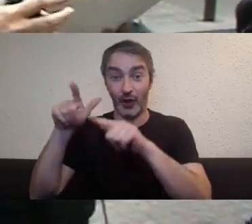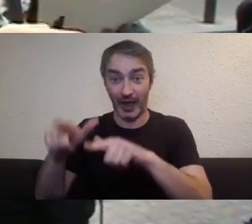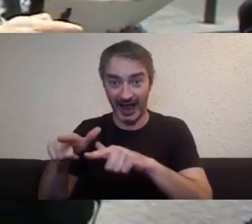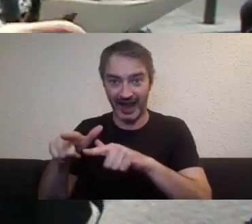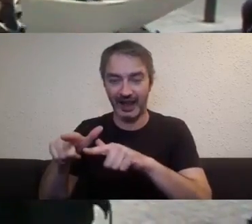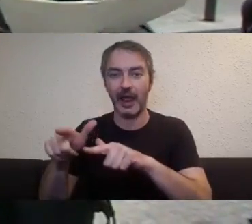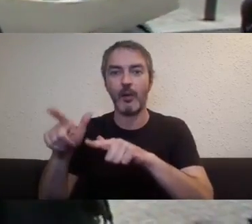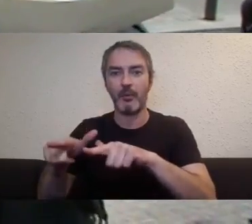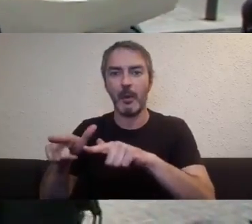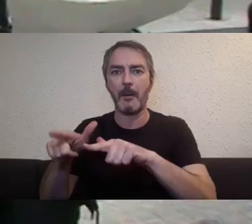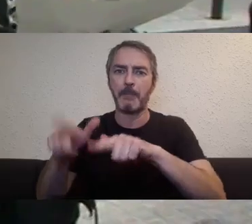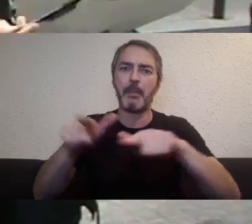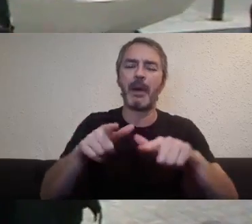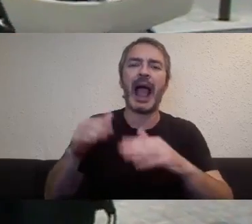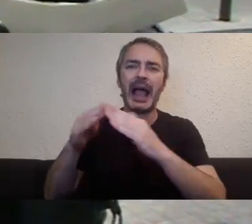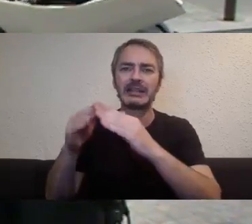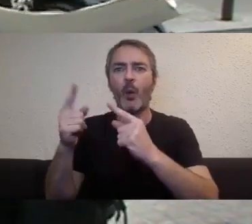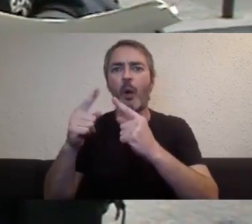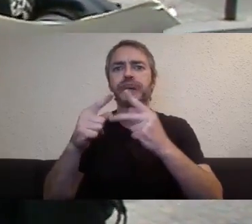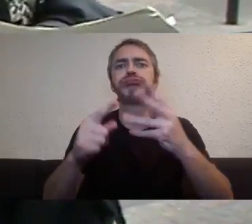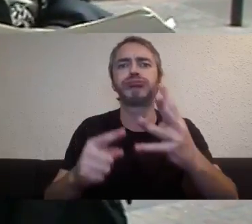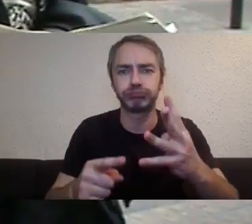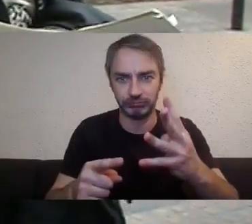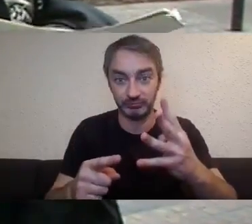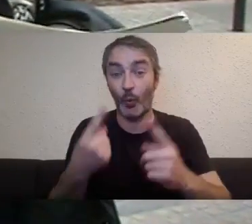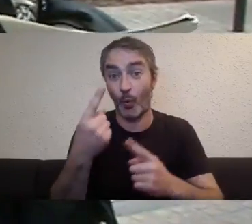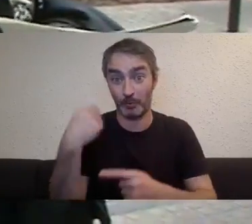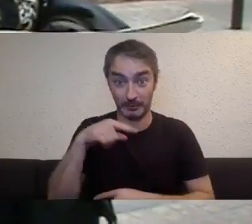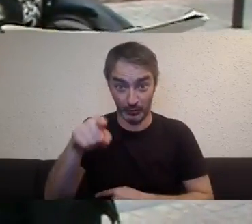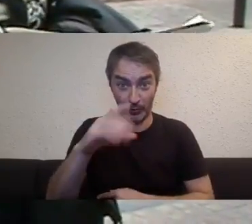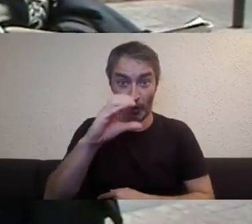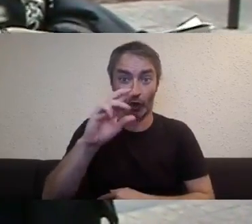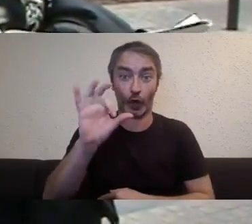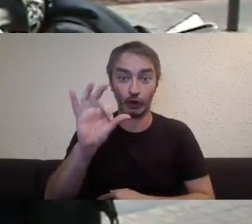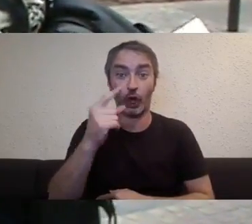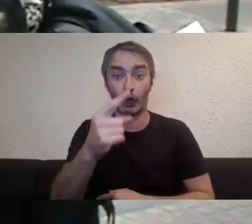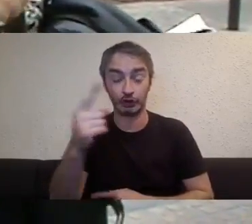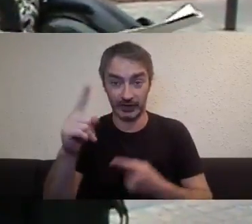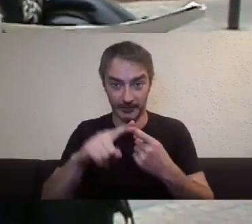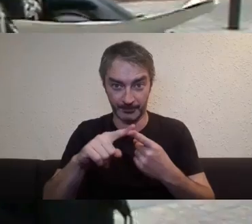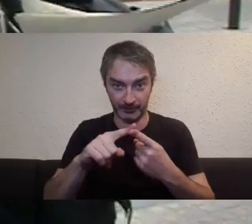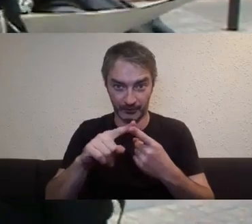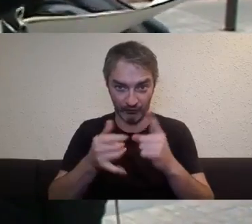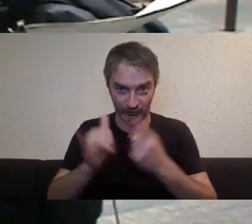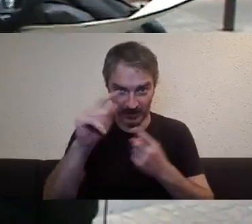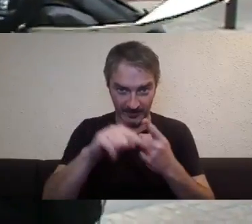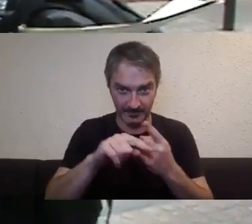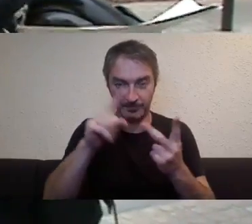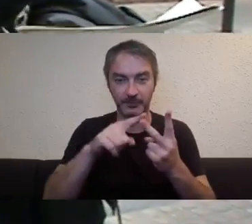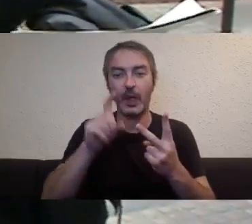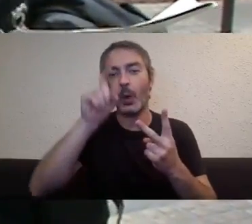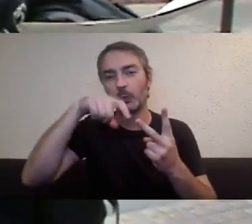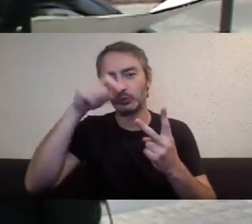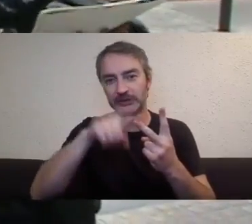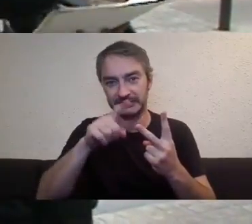més al barri. Una d'elles va ser aquesta, Cros 11. Després va caure també les Bruixes, que eren a les cases